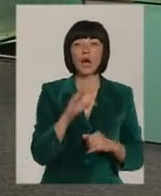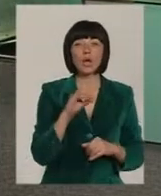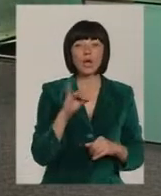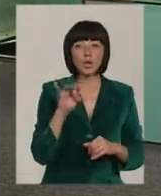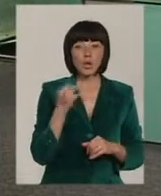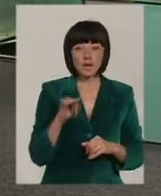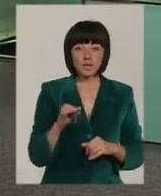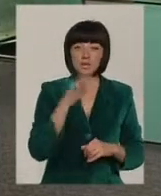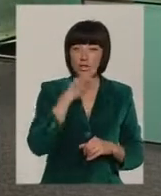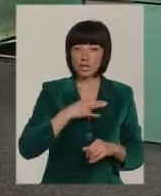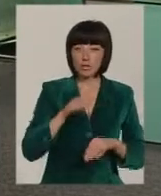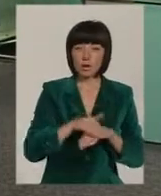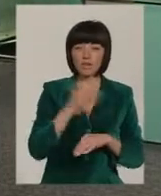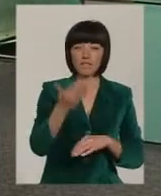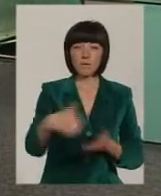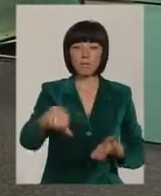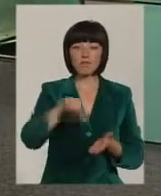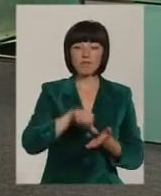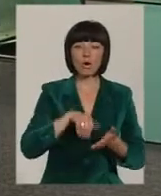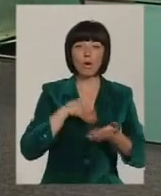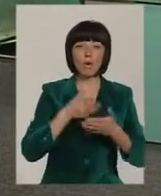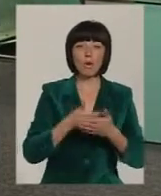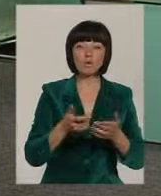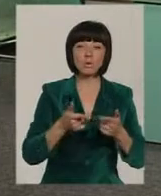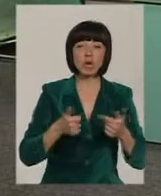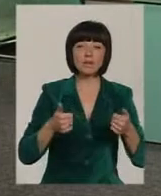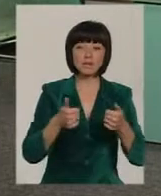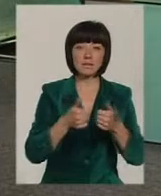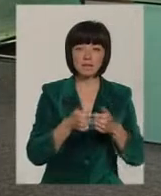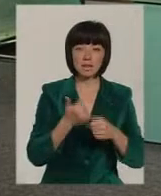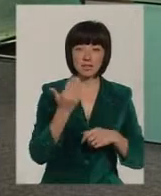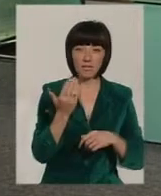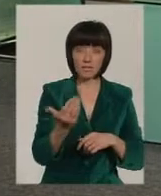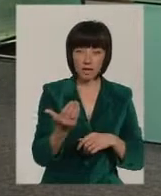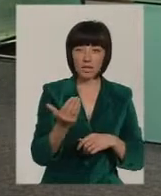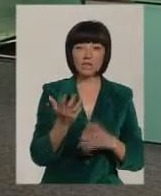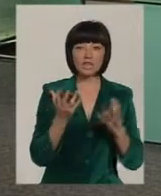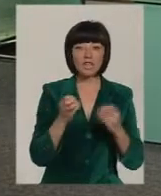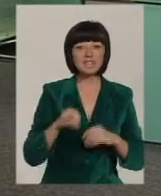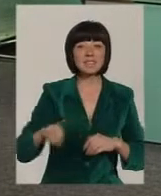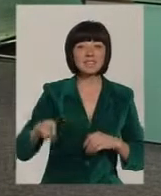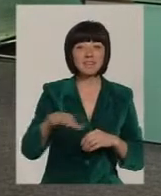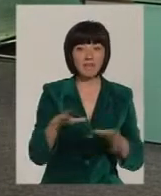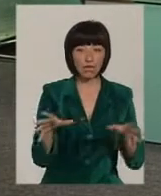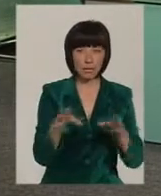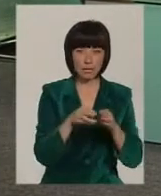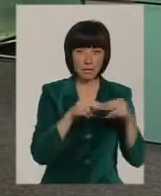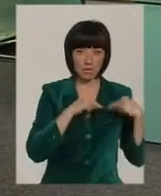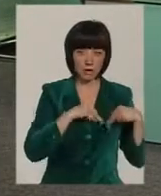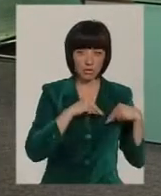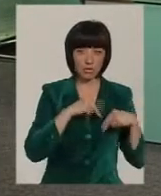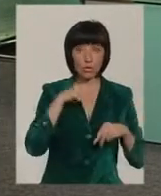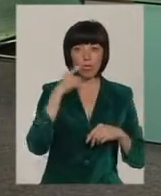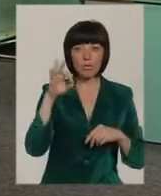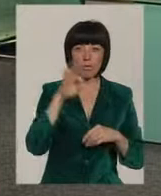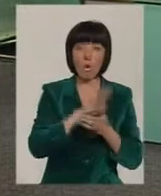от ви, як представник громадської організації і член Національної платформи Східного партнерства, тобто ви ще з європейцями, так, співпрацюєте,